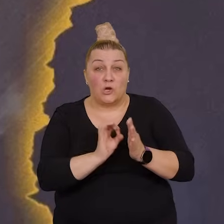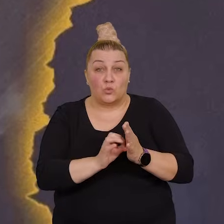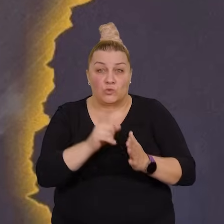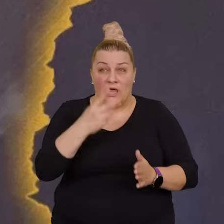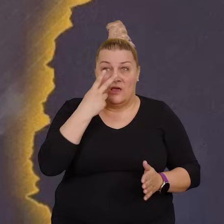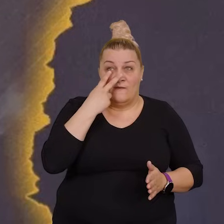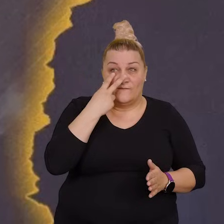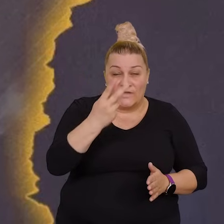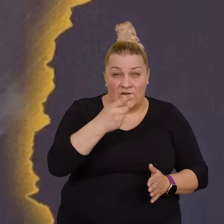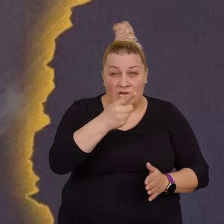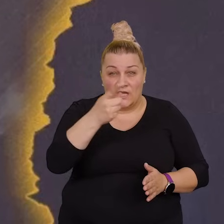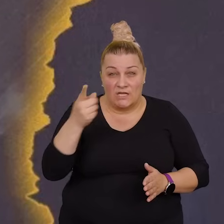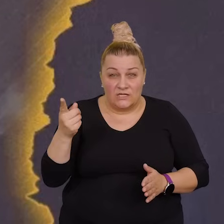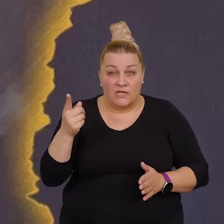gledate